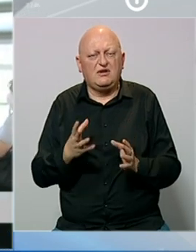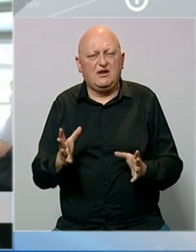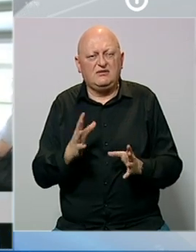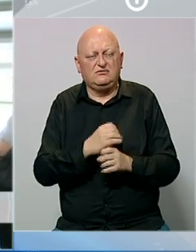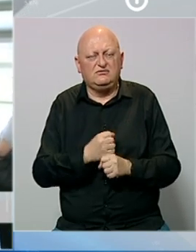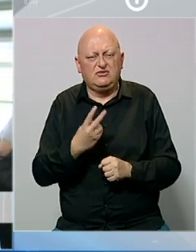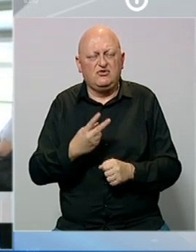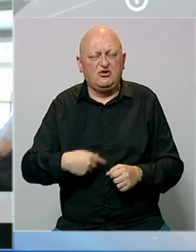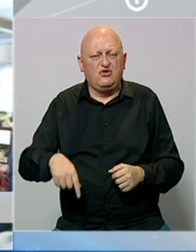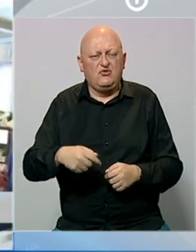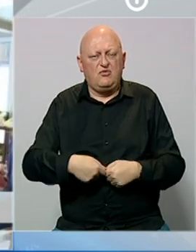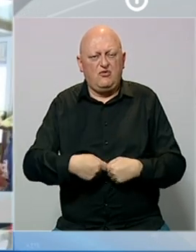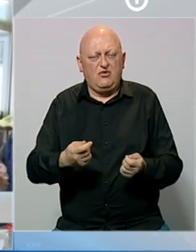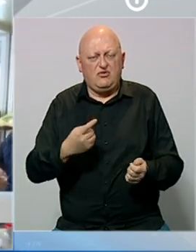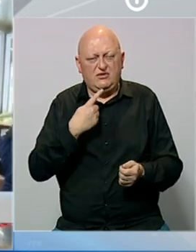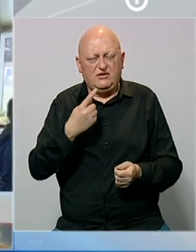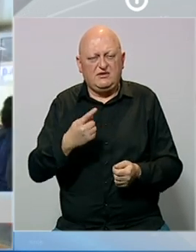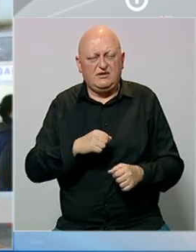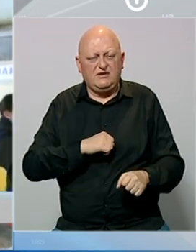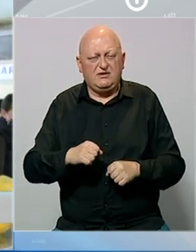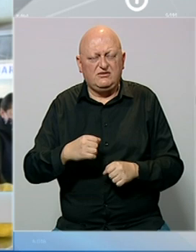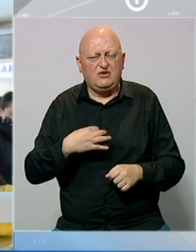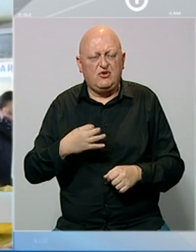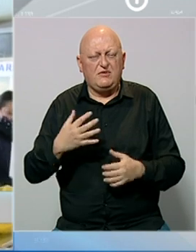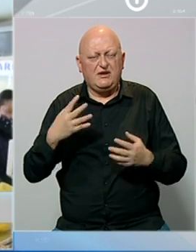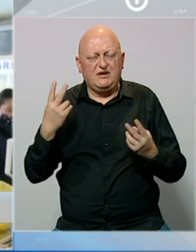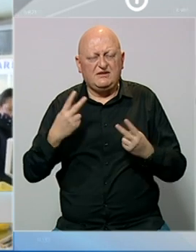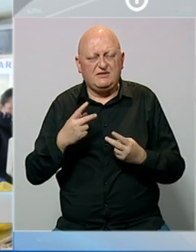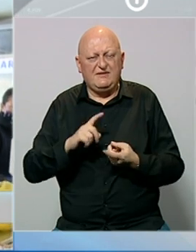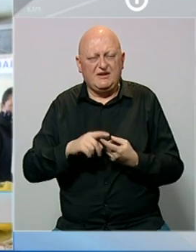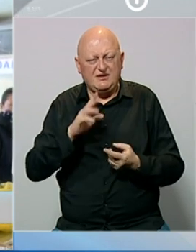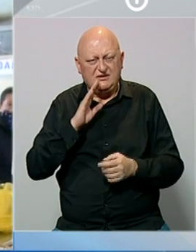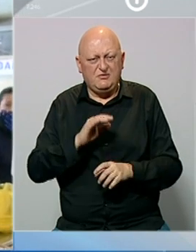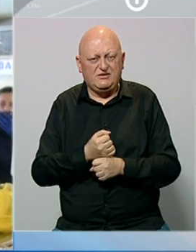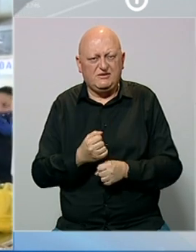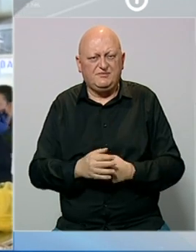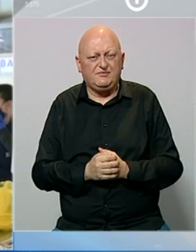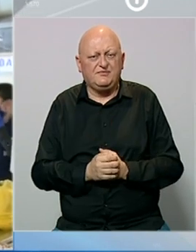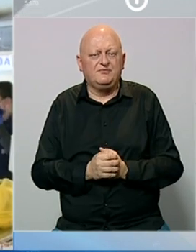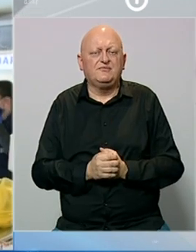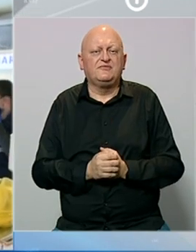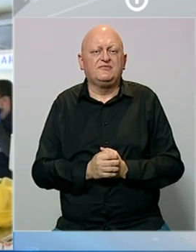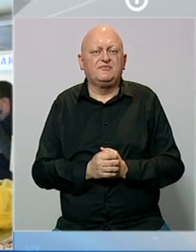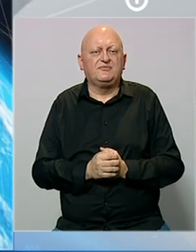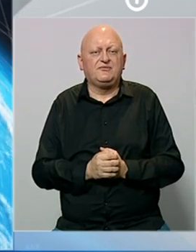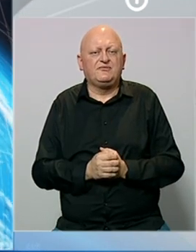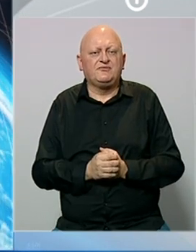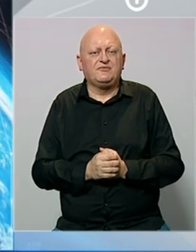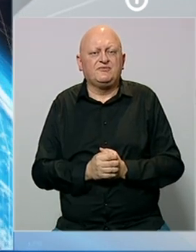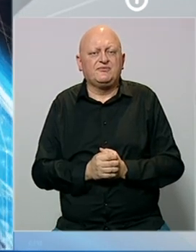završiti drugi krug podjele, poručili su iz Direkcije za robne rezerve Federacije Bosne i Hercegovine.